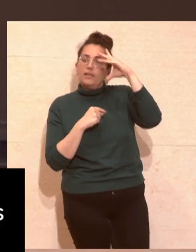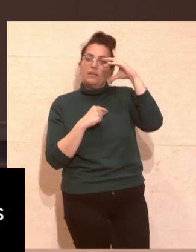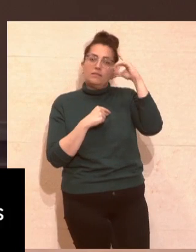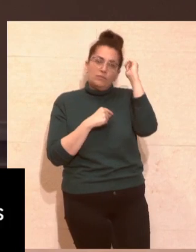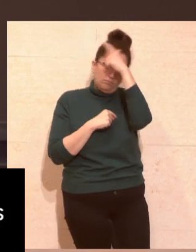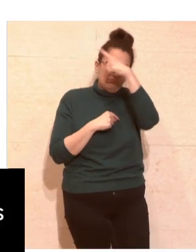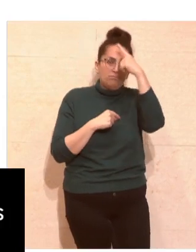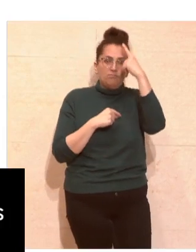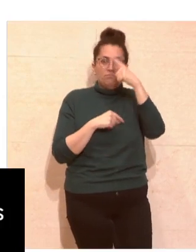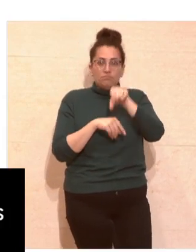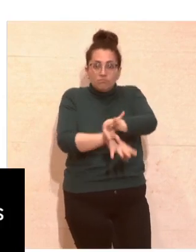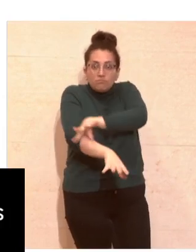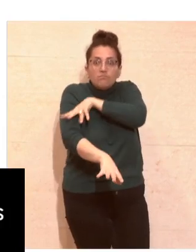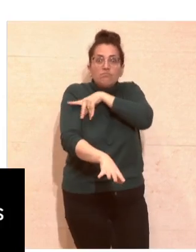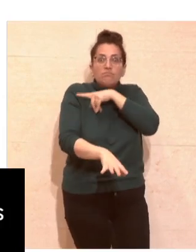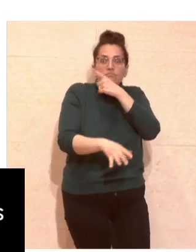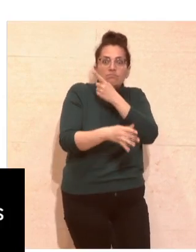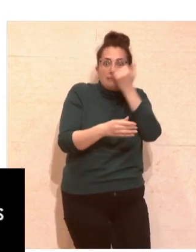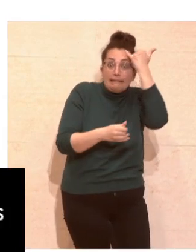et créativité.